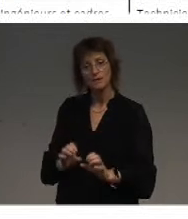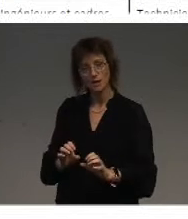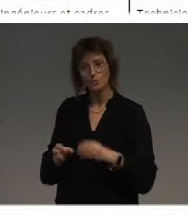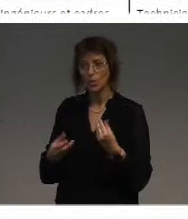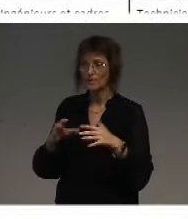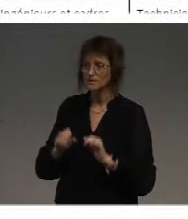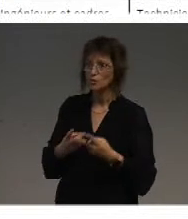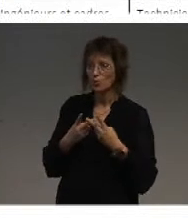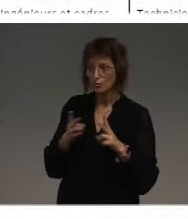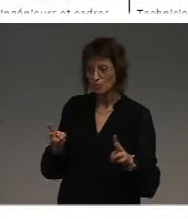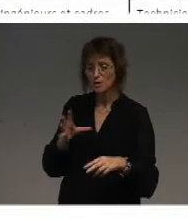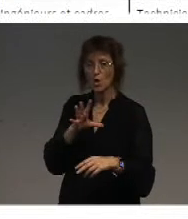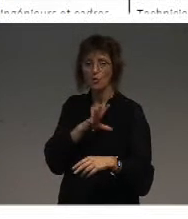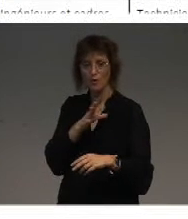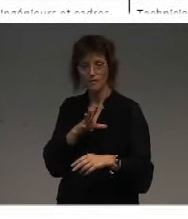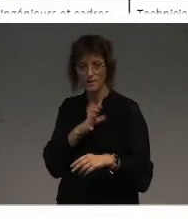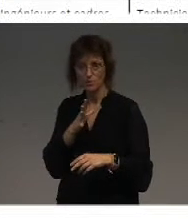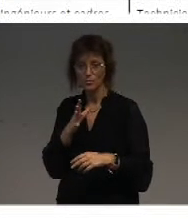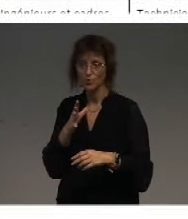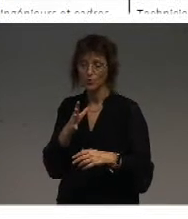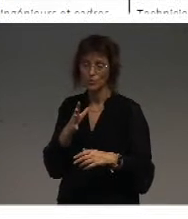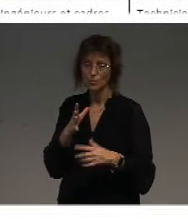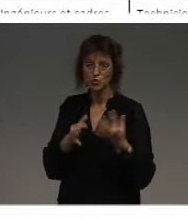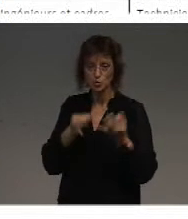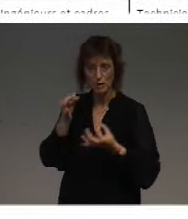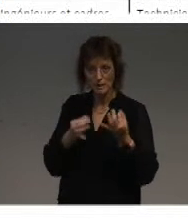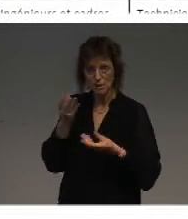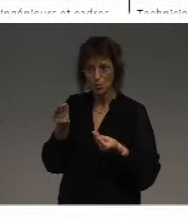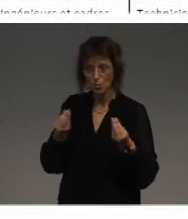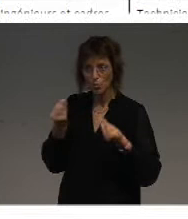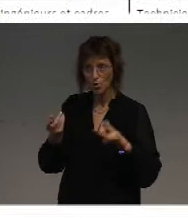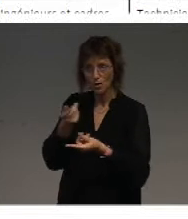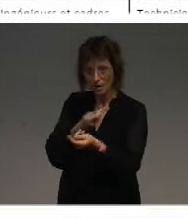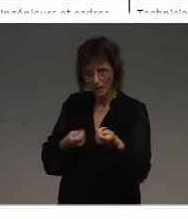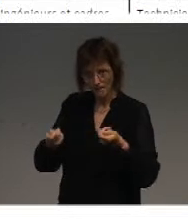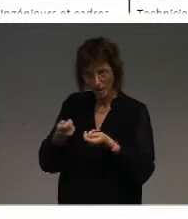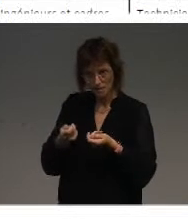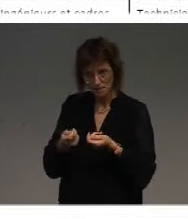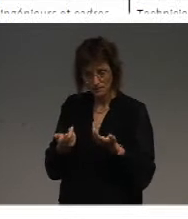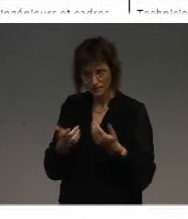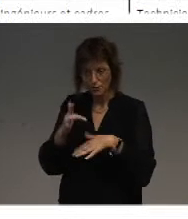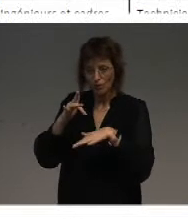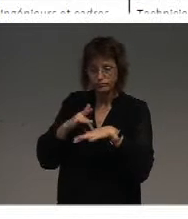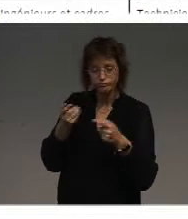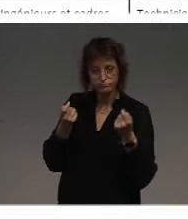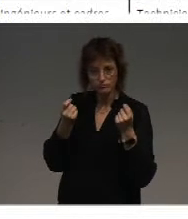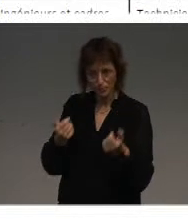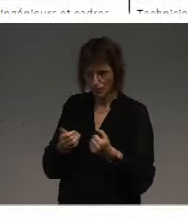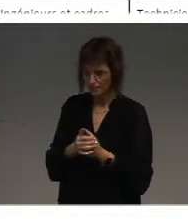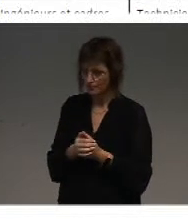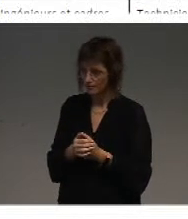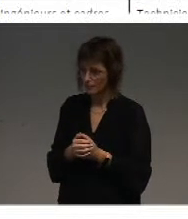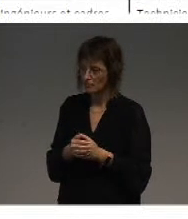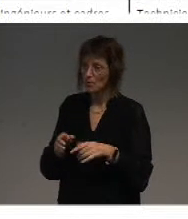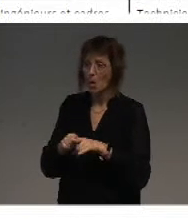publiques, les professeurs du juridique, le commerce. On a également la donnée du